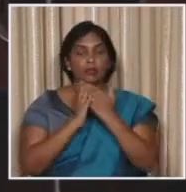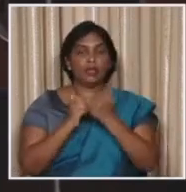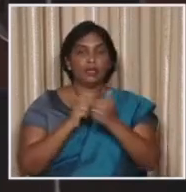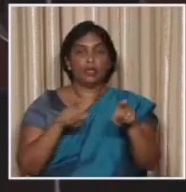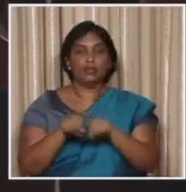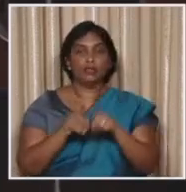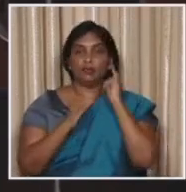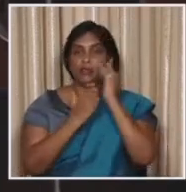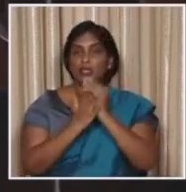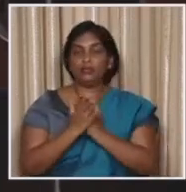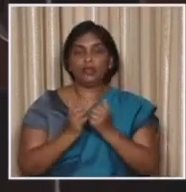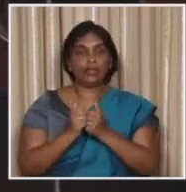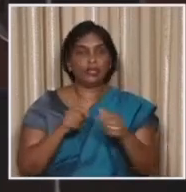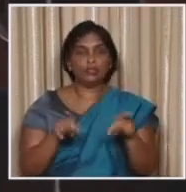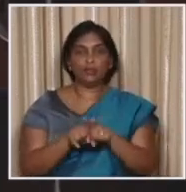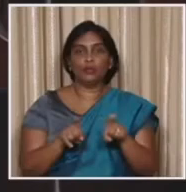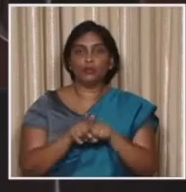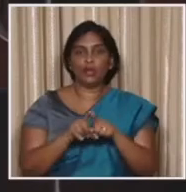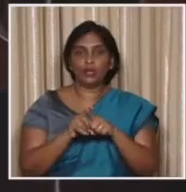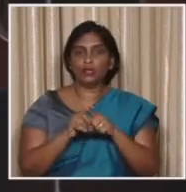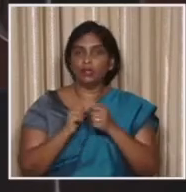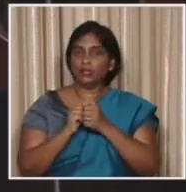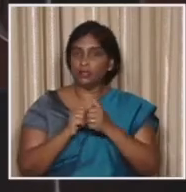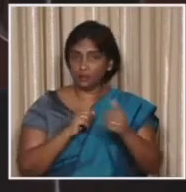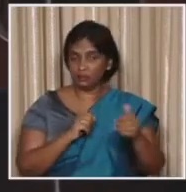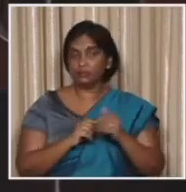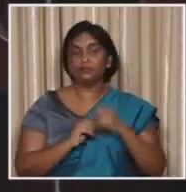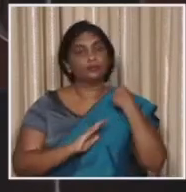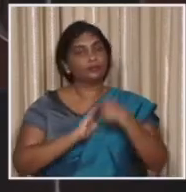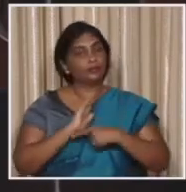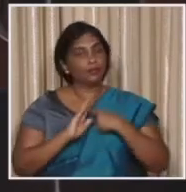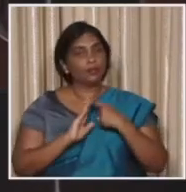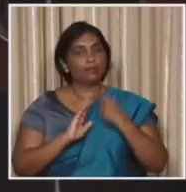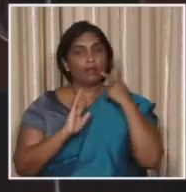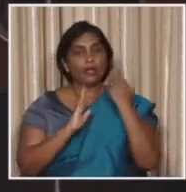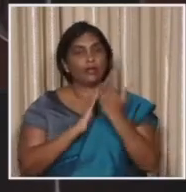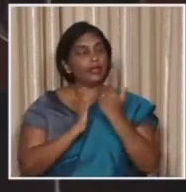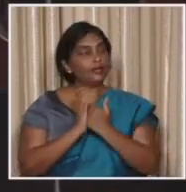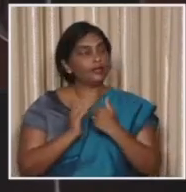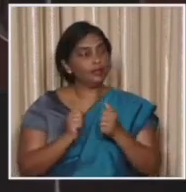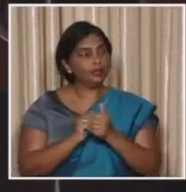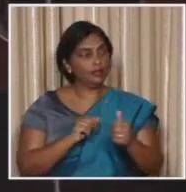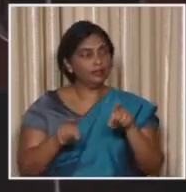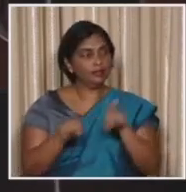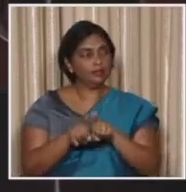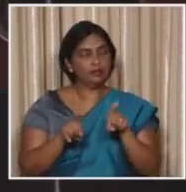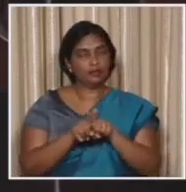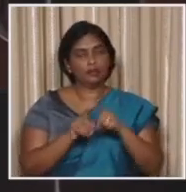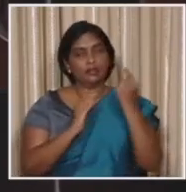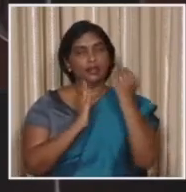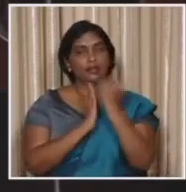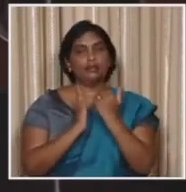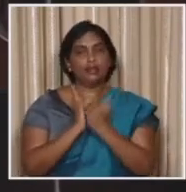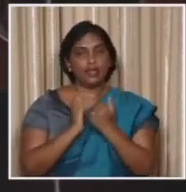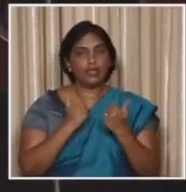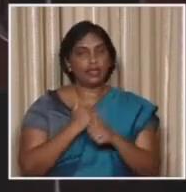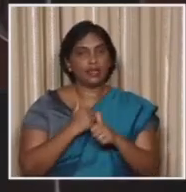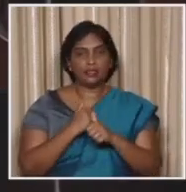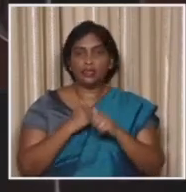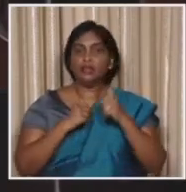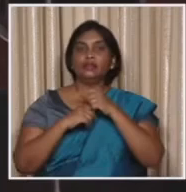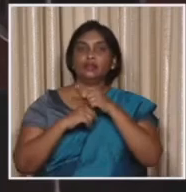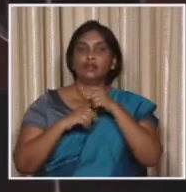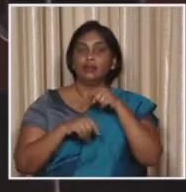කරන්න හැටියටත් මම යෝජනා කරනවා ඒත් එක්කම අපේ රටේ දේශීය නිෂ්පාදකයන් සහයන පිරිසක් ඉන්නවා මේ වෙච්ච ප්‍රශ්න නිසා දේශීයව